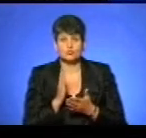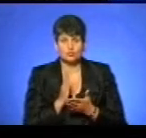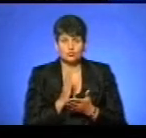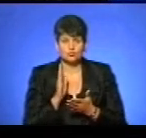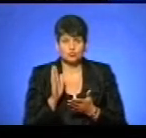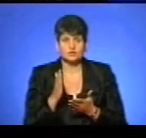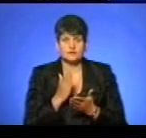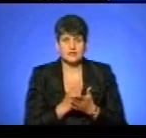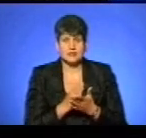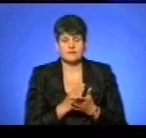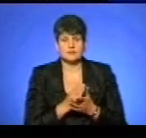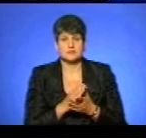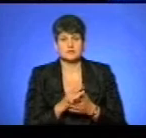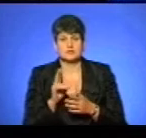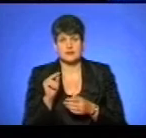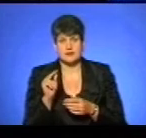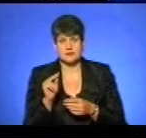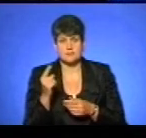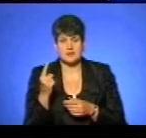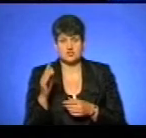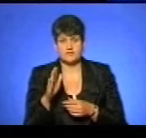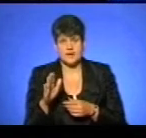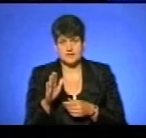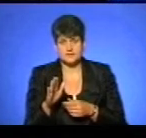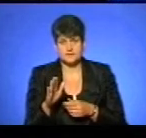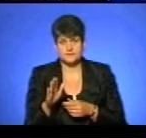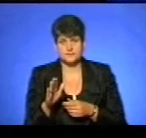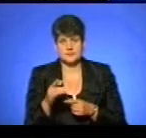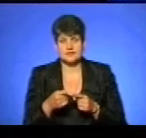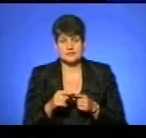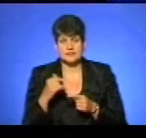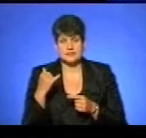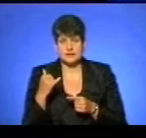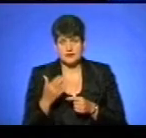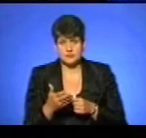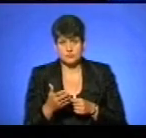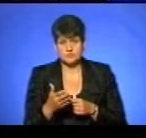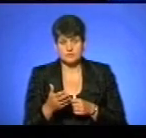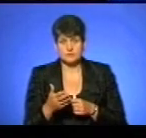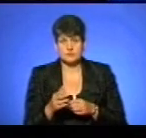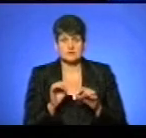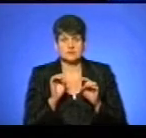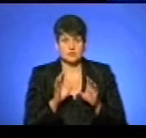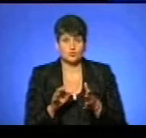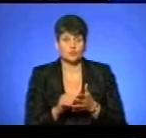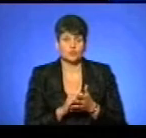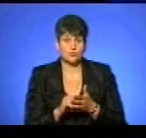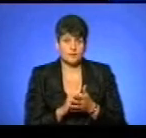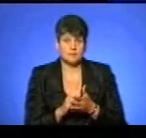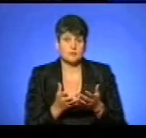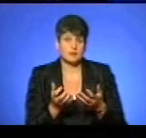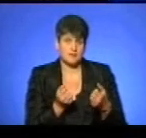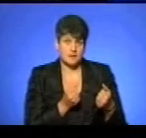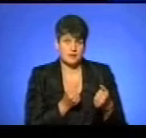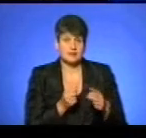наявності на контрольну дату, а контрольна дата – це 1 вересня, дане телятко, і здають документи, ми